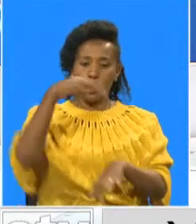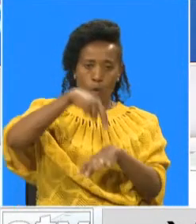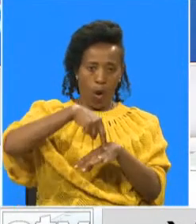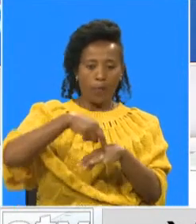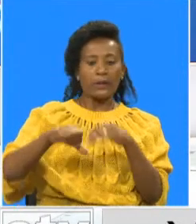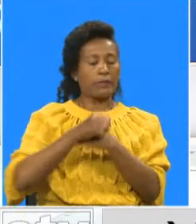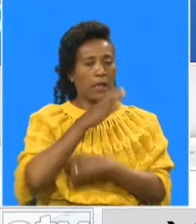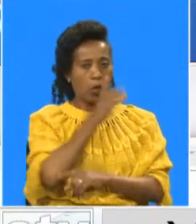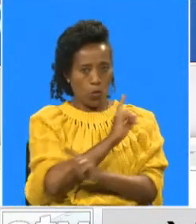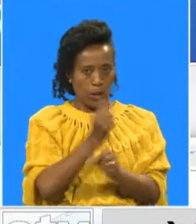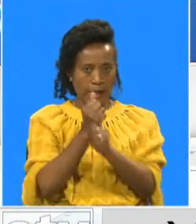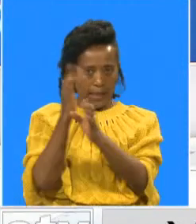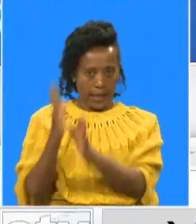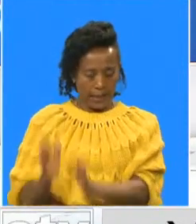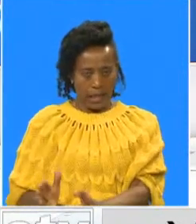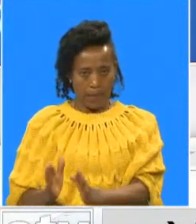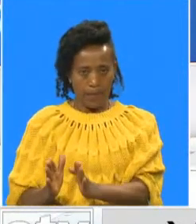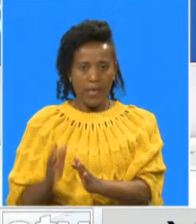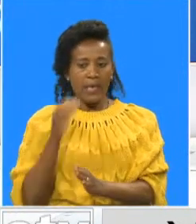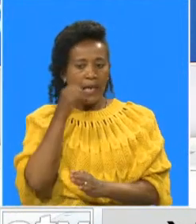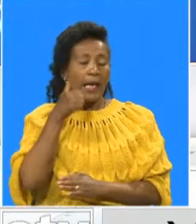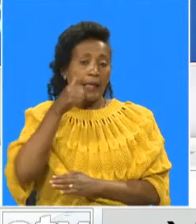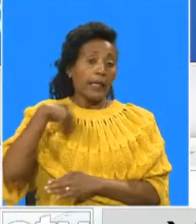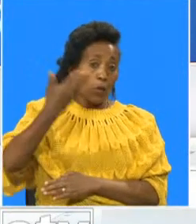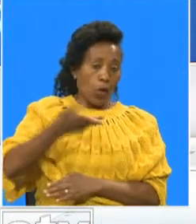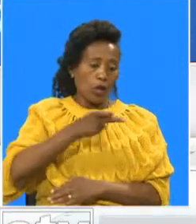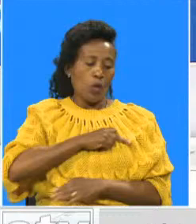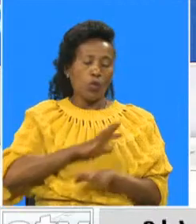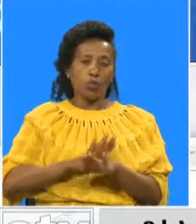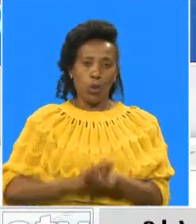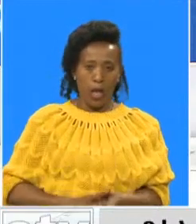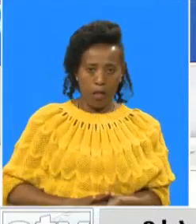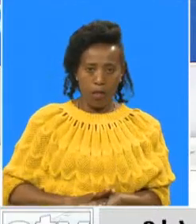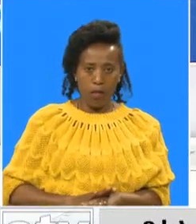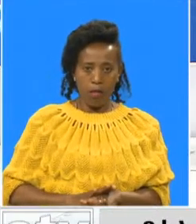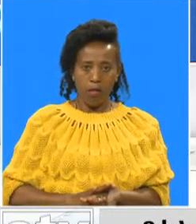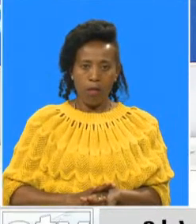ተቋማትም ሳይጎዱ ሰራተኛም ደግሞ ነገ ከነገ ወዲያ ደሞዙ ላይ